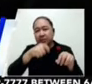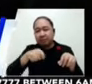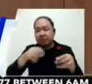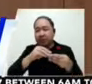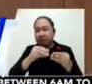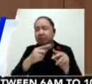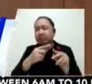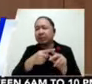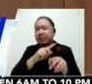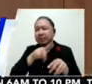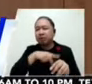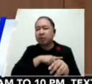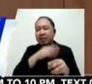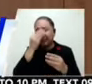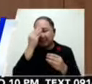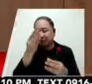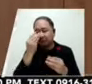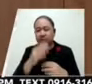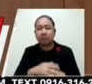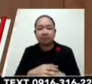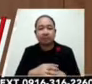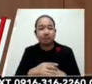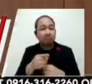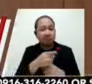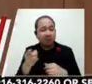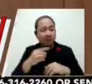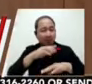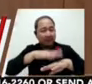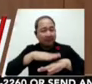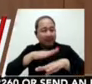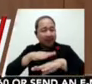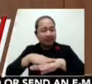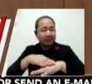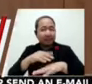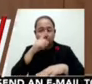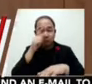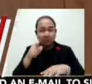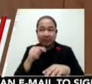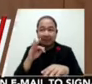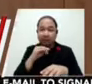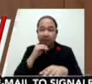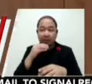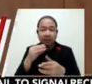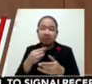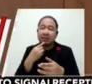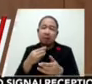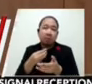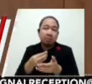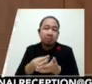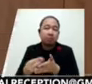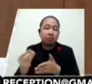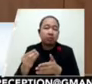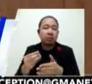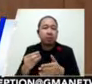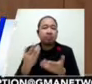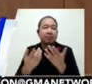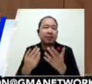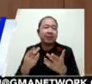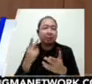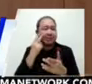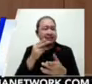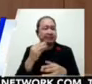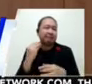details. Advice ka, since you did not make these purchases, I will send you a code. And you